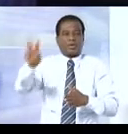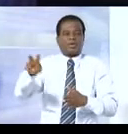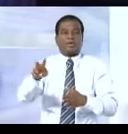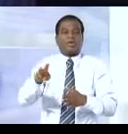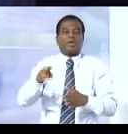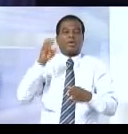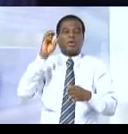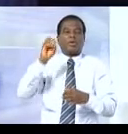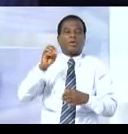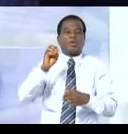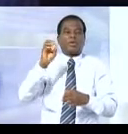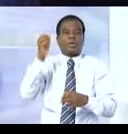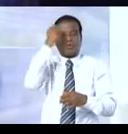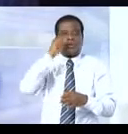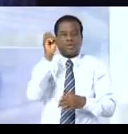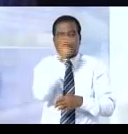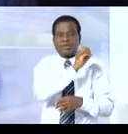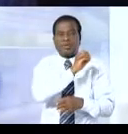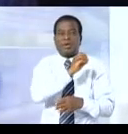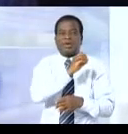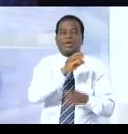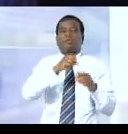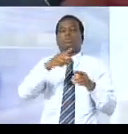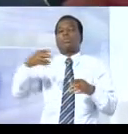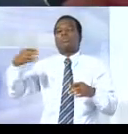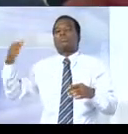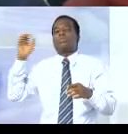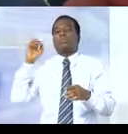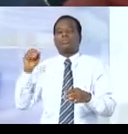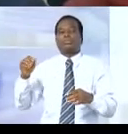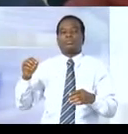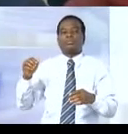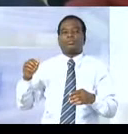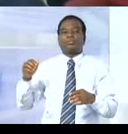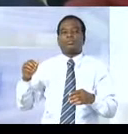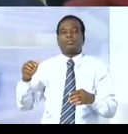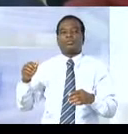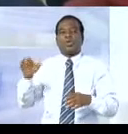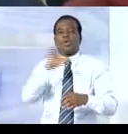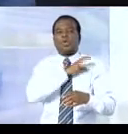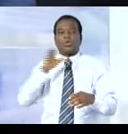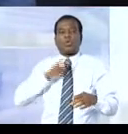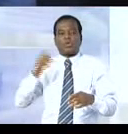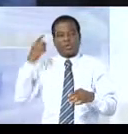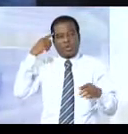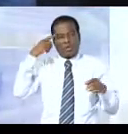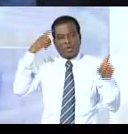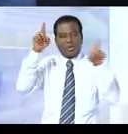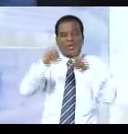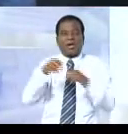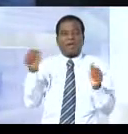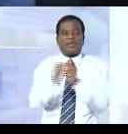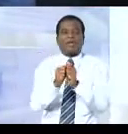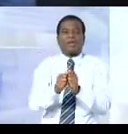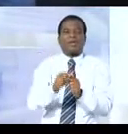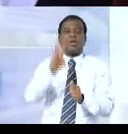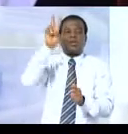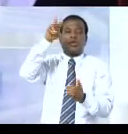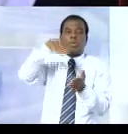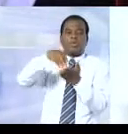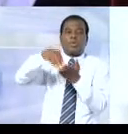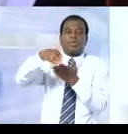1962, l'OUA, la CEDEAO, l'UMOA, etc. Le Conseil de l'Entente, avec une superficie de 2 millions de